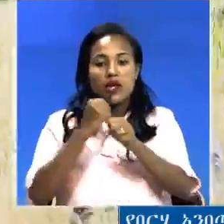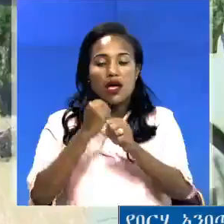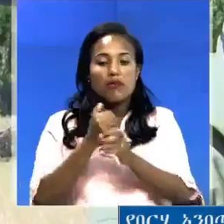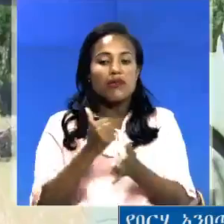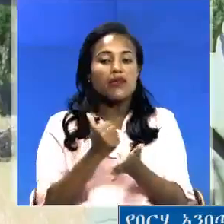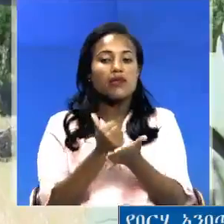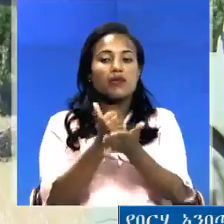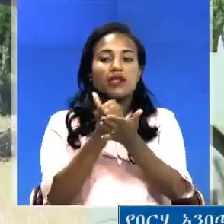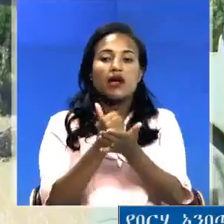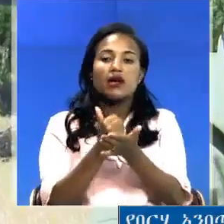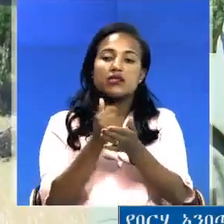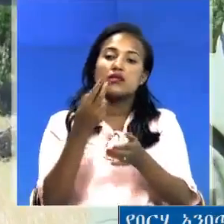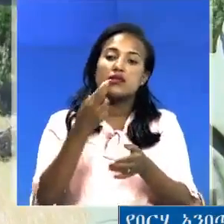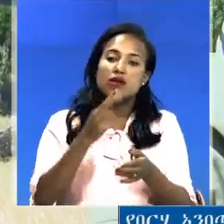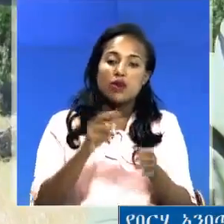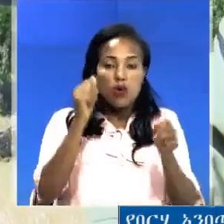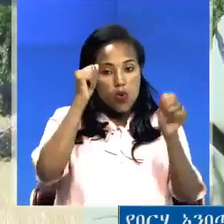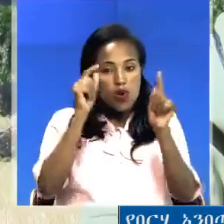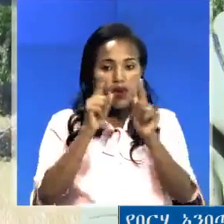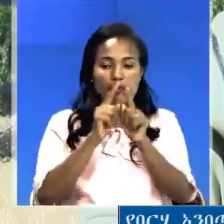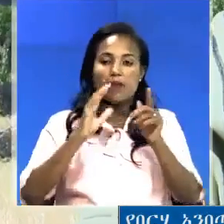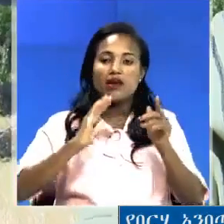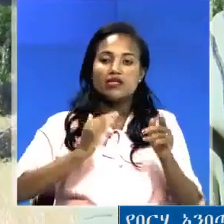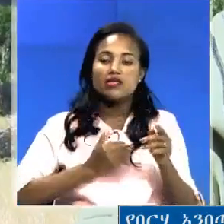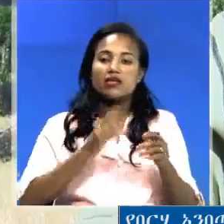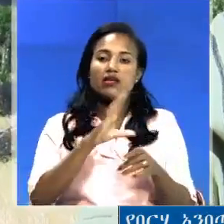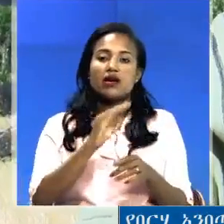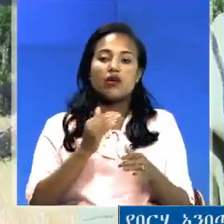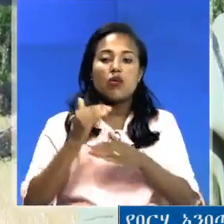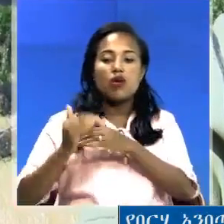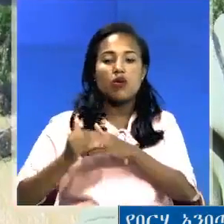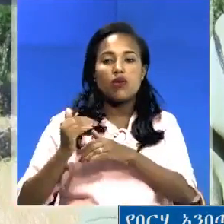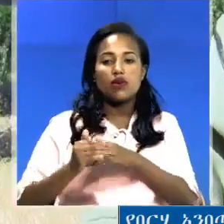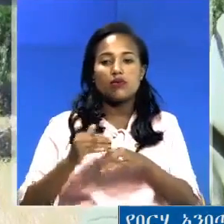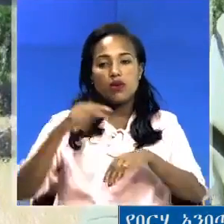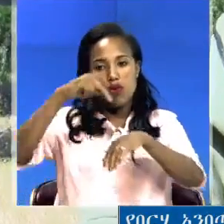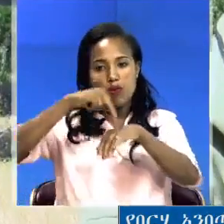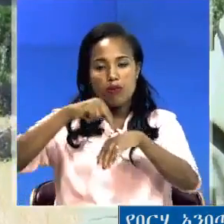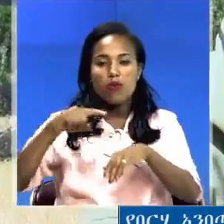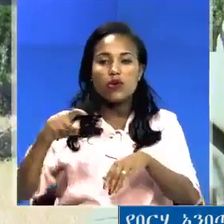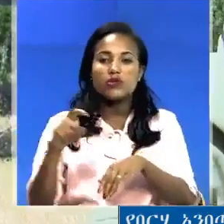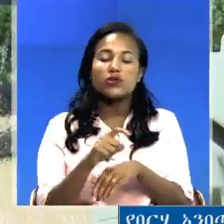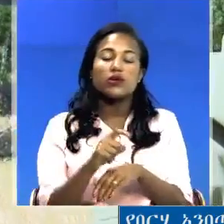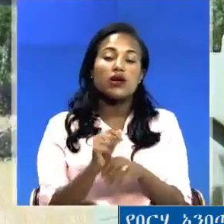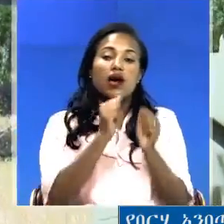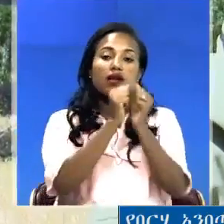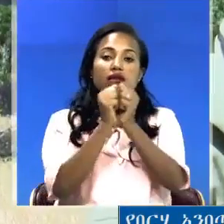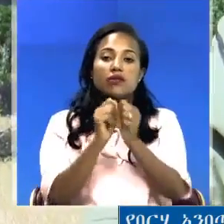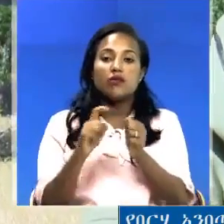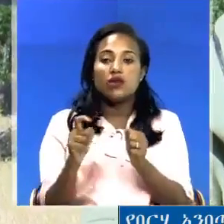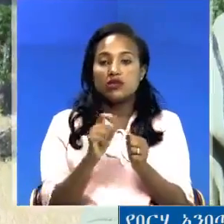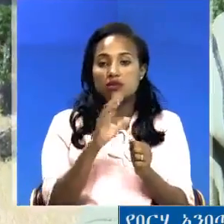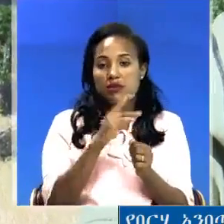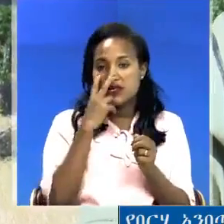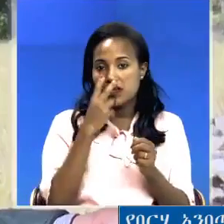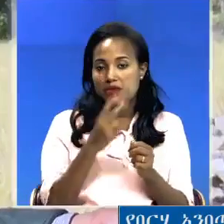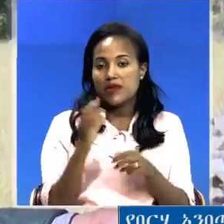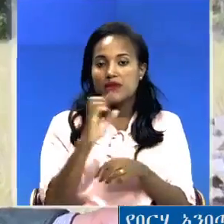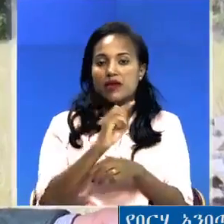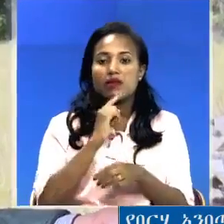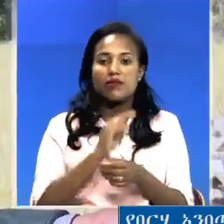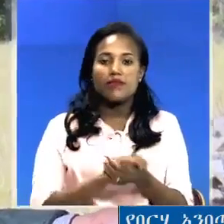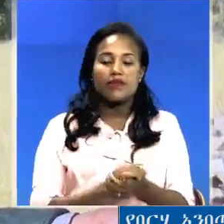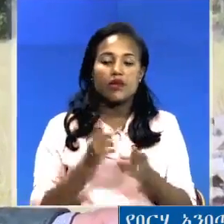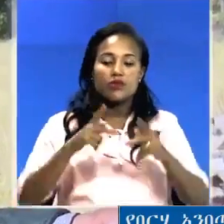የመረዳዳት የወንድማማችነት እና ከጎን ለጎን የምንቆም መሆናችንን አንድ መሆናችንን የምናሳይበት ቀን ነው። አርሶ አደሩ